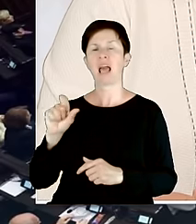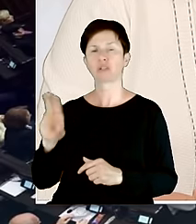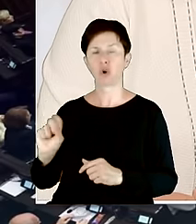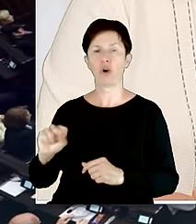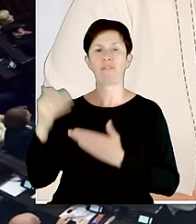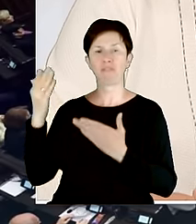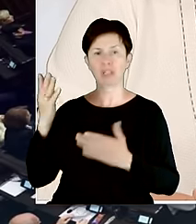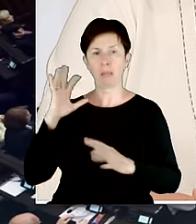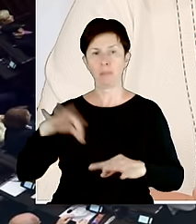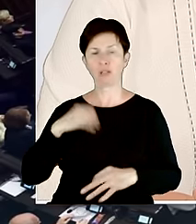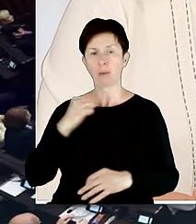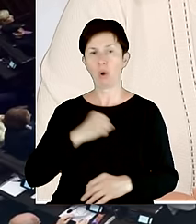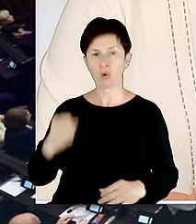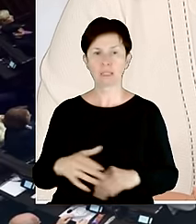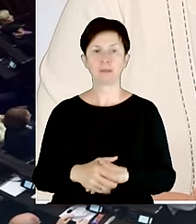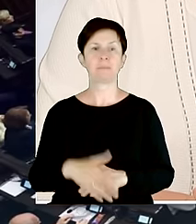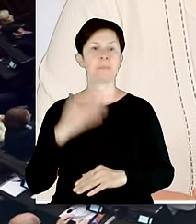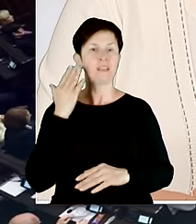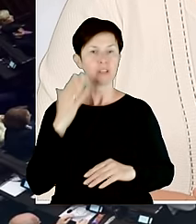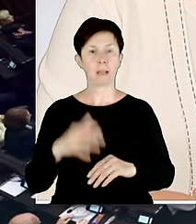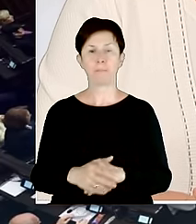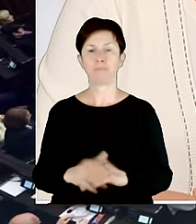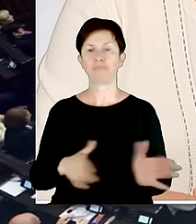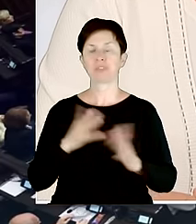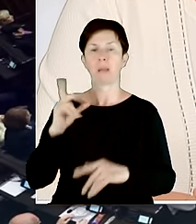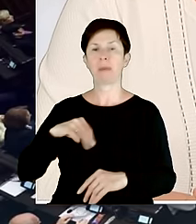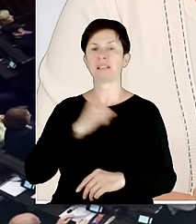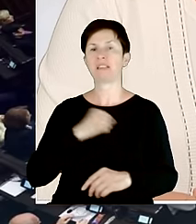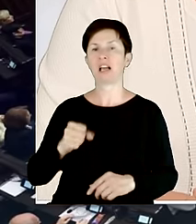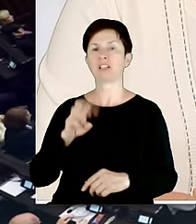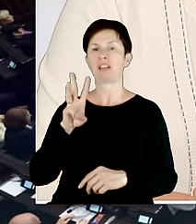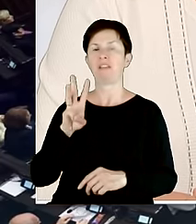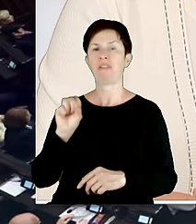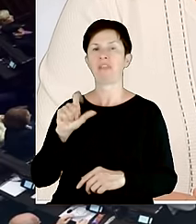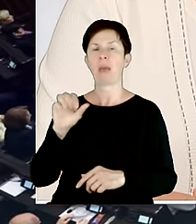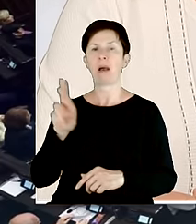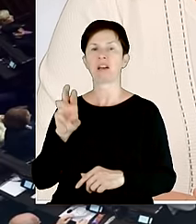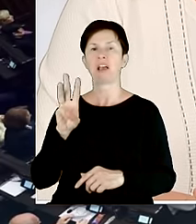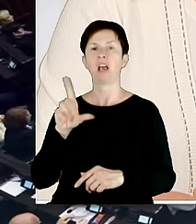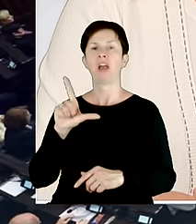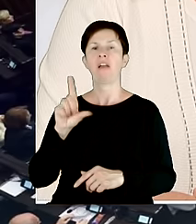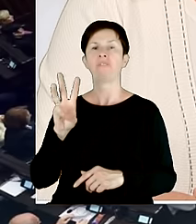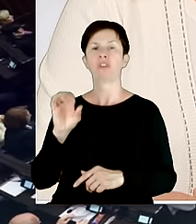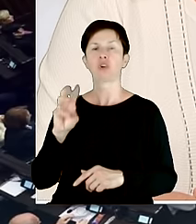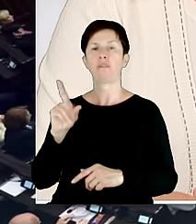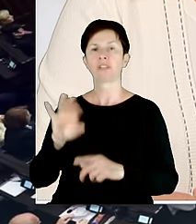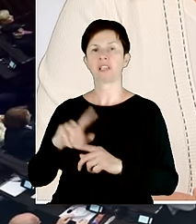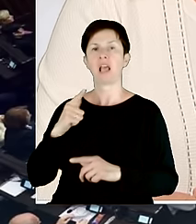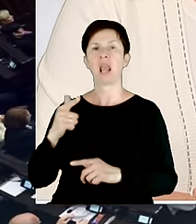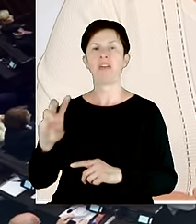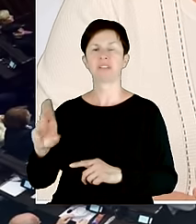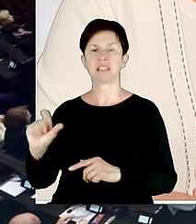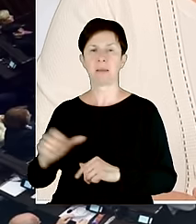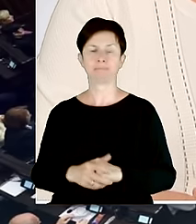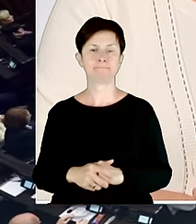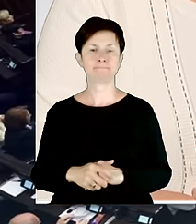panią poseł. Dzień dobry, witam państwa. Oraz pan senator Waldemar Witkowski, Lewica. Witam pana serdecznie. Dzień dobry.